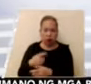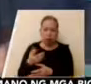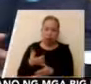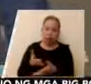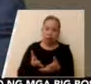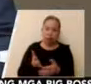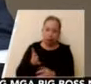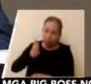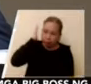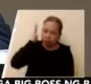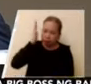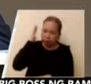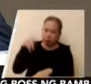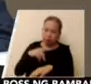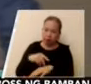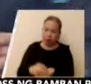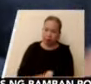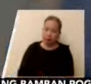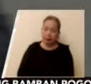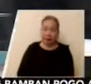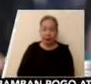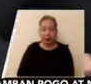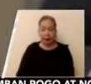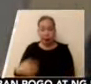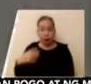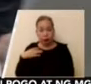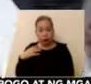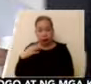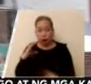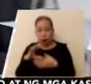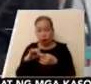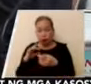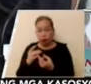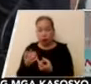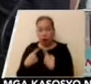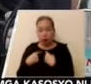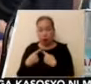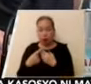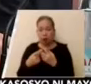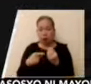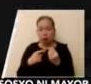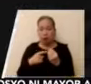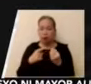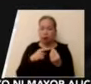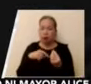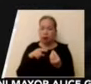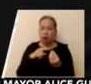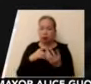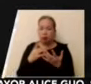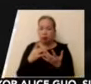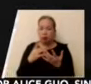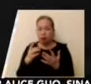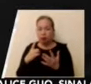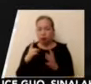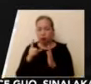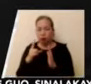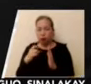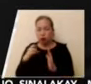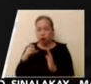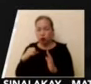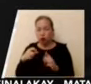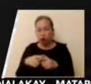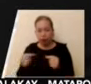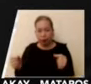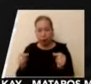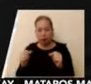Pilipinas. Hinihintay naman namin ang komento nito kaugnay sa mga pahayag ng mga mambabatas ng Japan. Maraming salamat